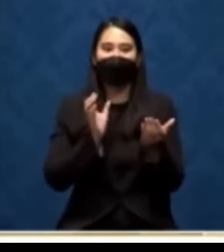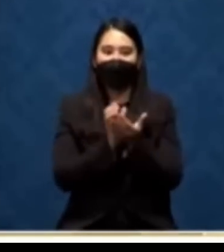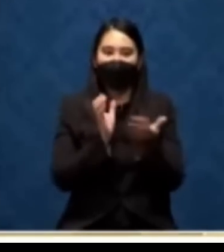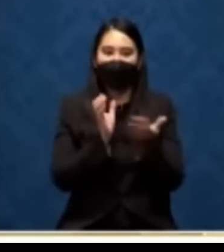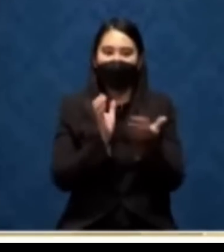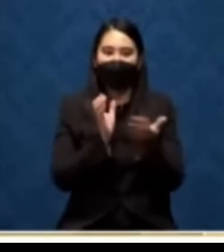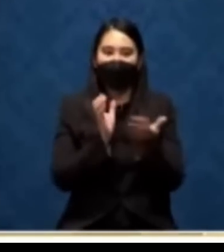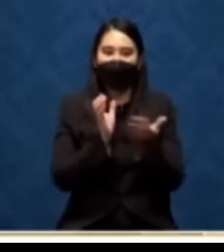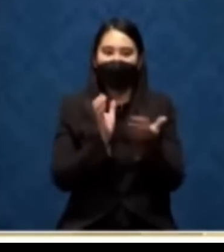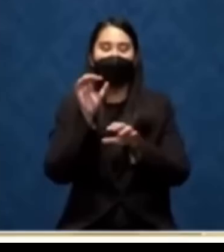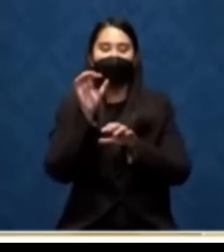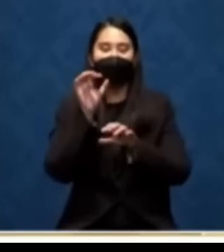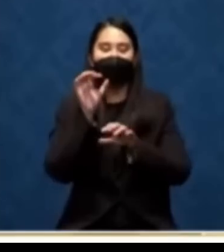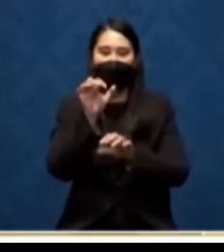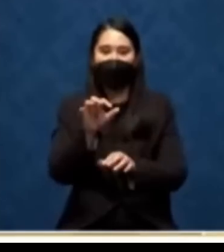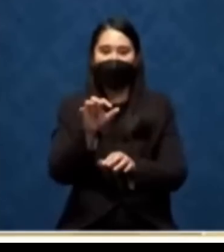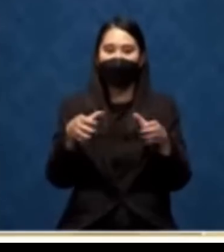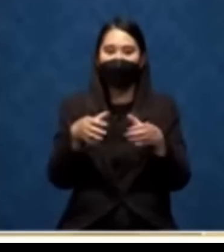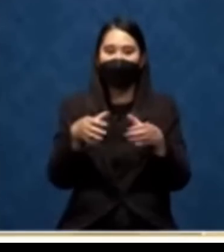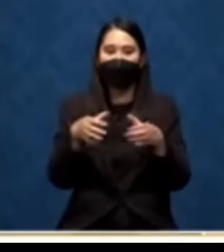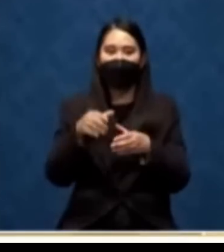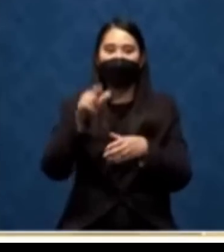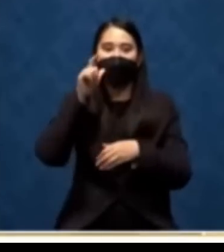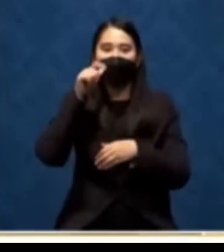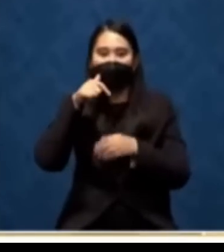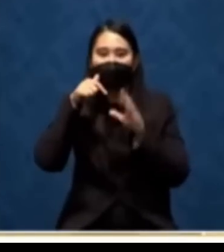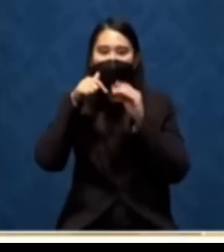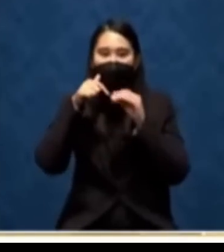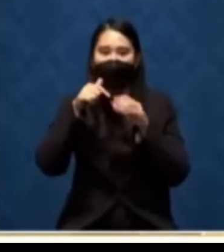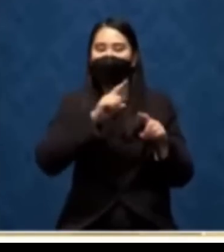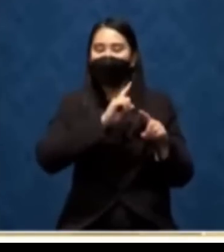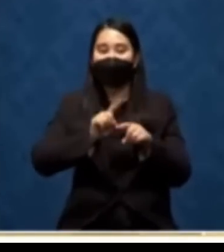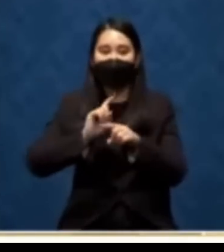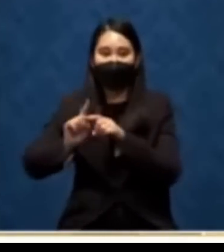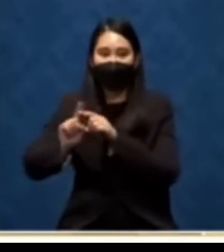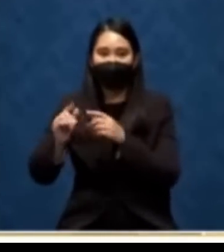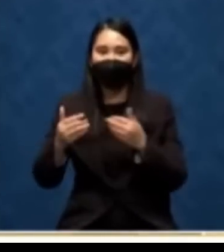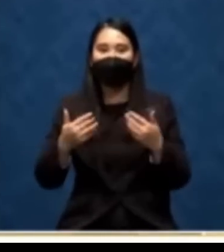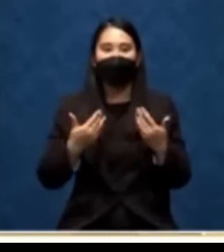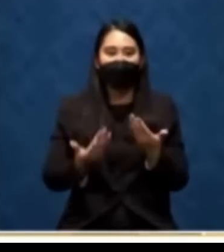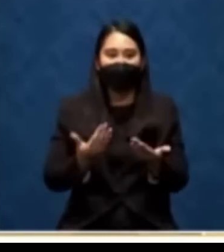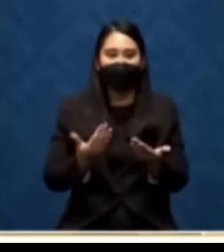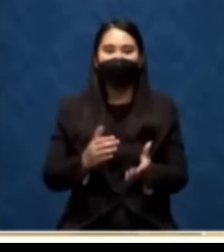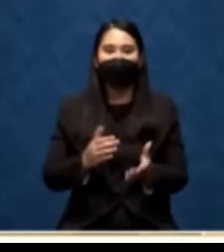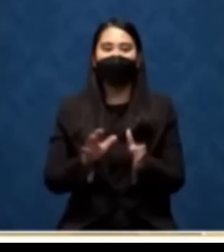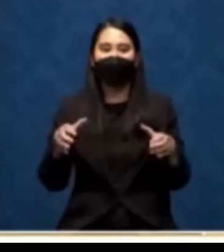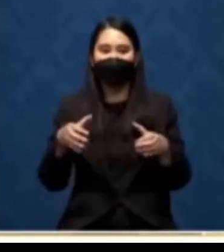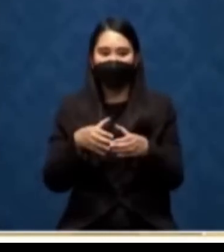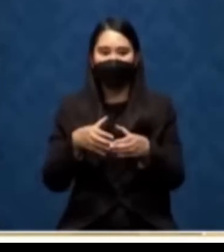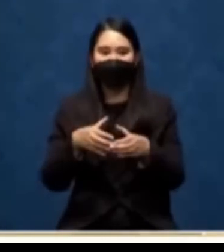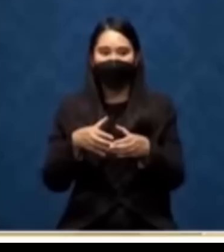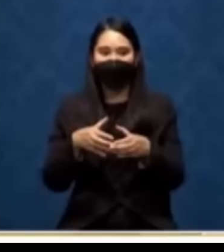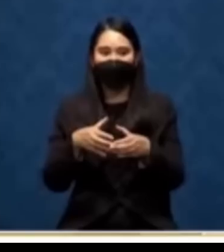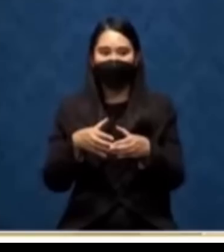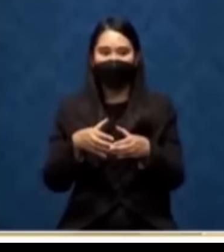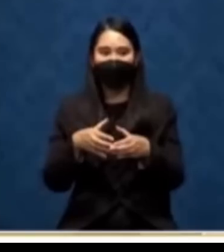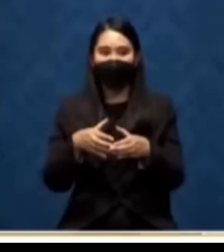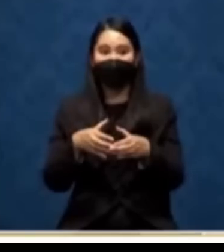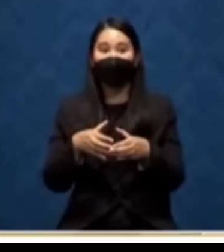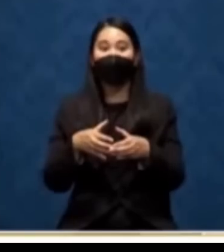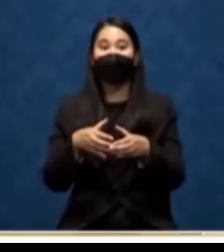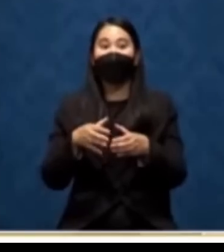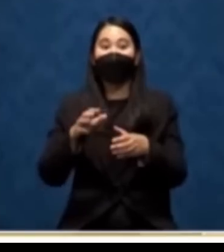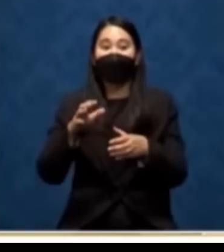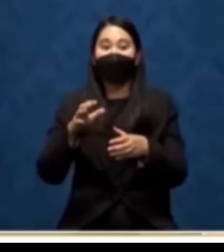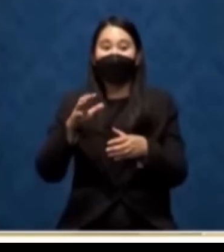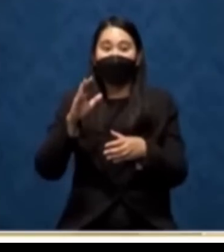ลน์อยู่กับแก๊งคอร์เซ็นเตอร์อยู่กับอาชญากรรมสารพัดรูปแบบและอยู่กับคนอย่างตู่ฮาวห